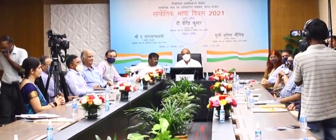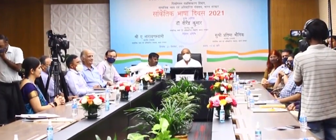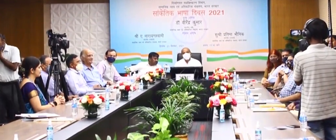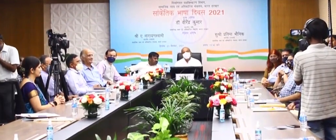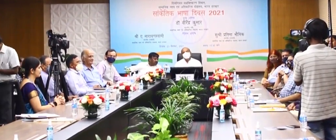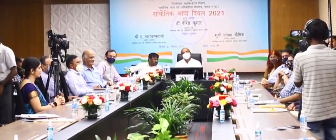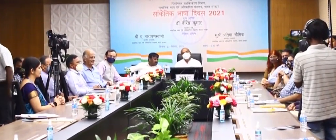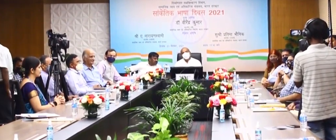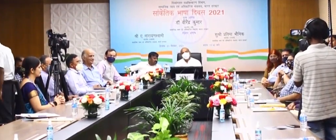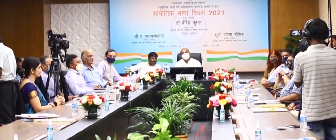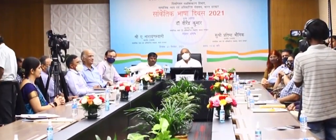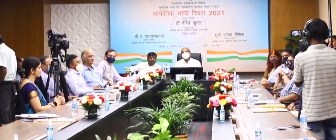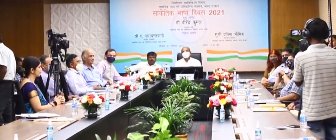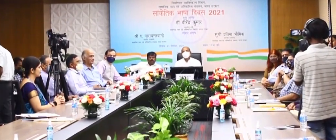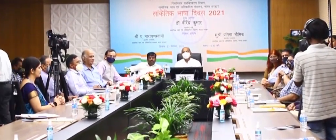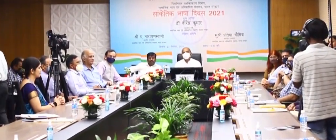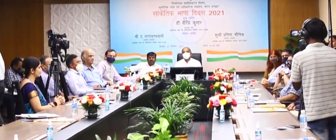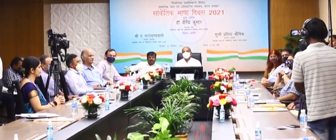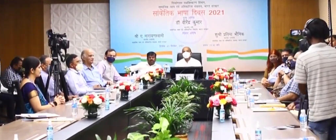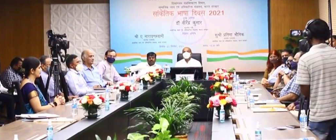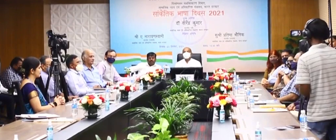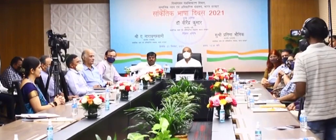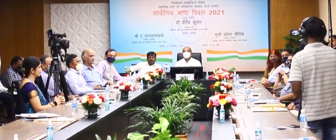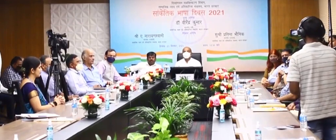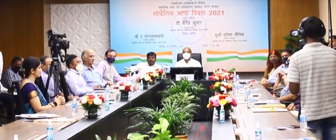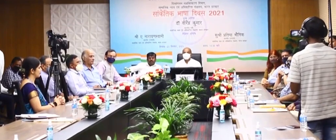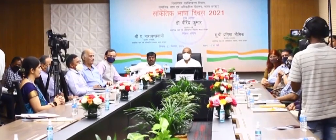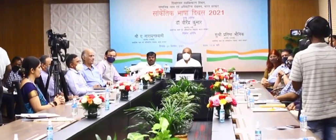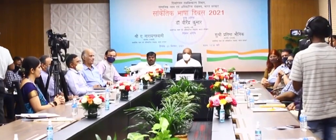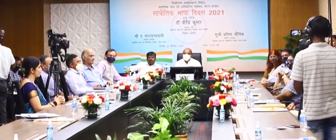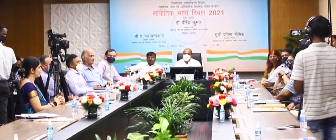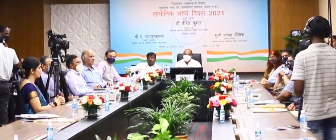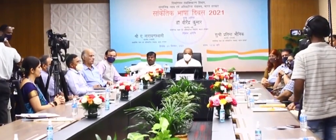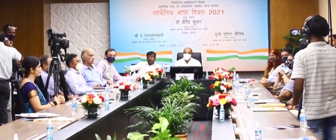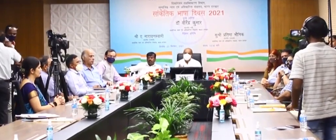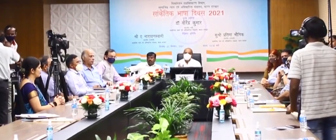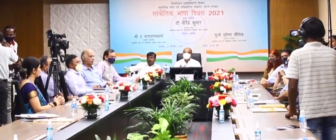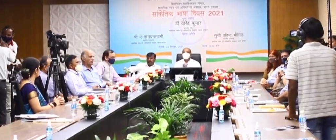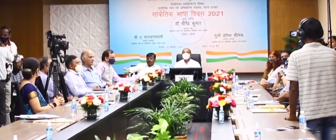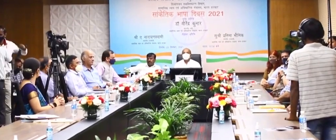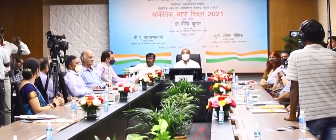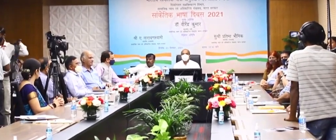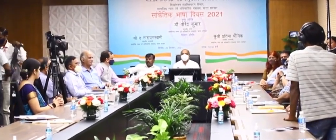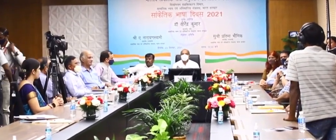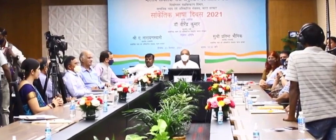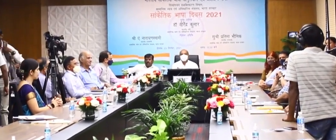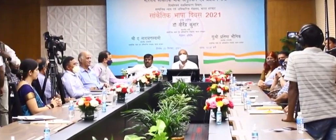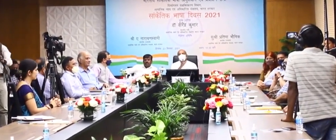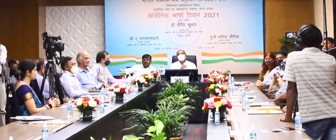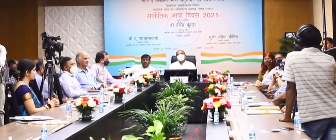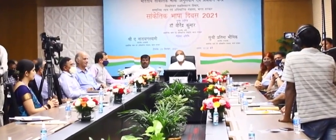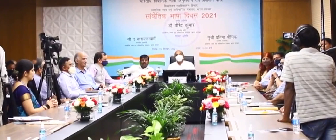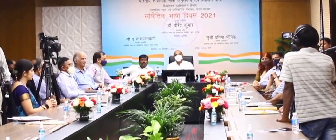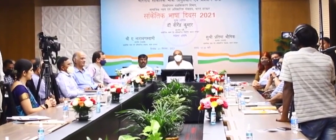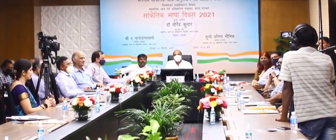मैं चाहता हूं कि जीवन में आप इसी तरह से और संवेदनशीलता के साथ में अपने श्रेष्ठ कार्यों से समाज